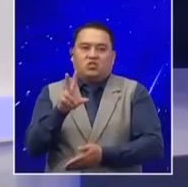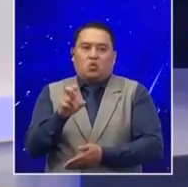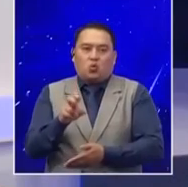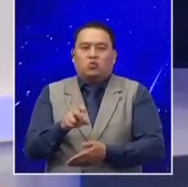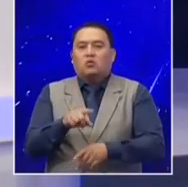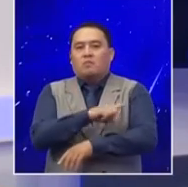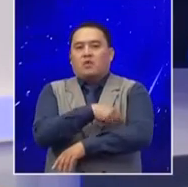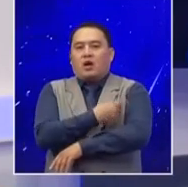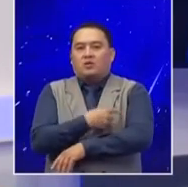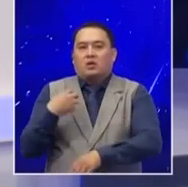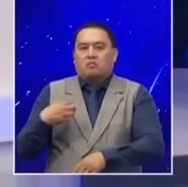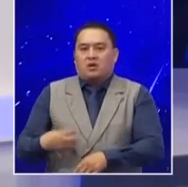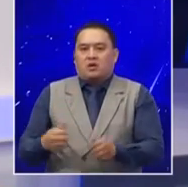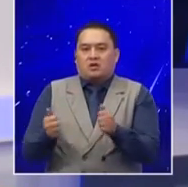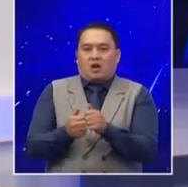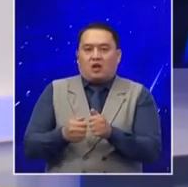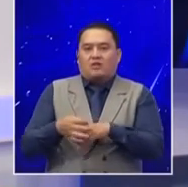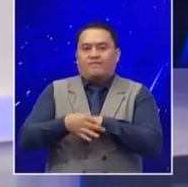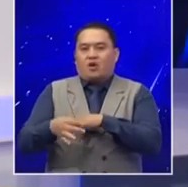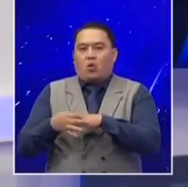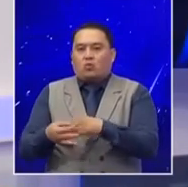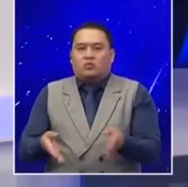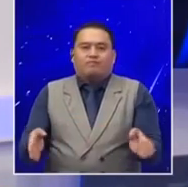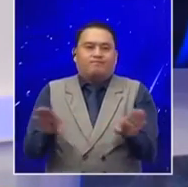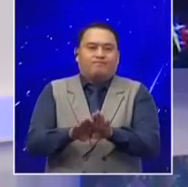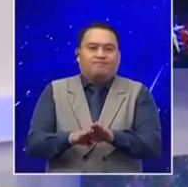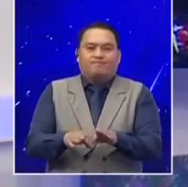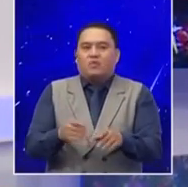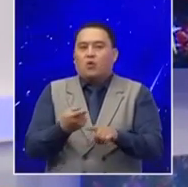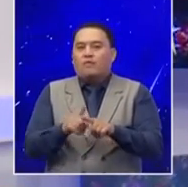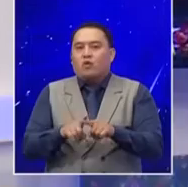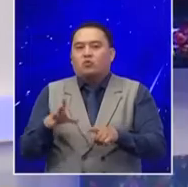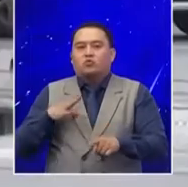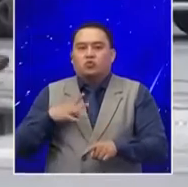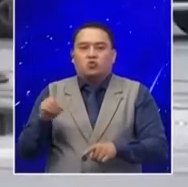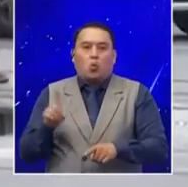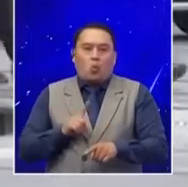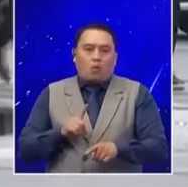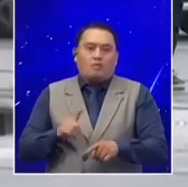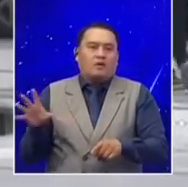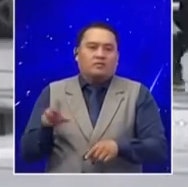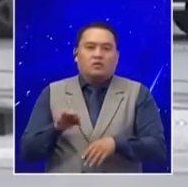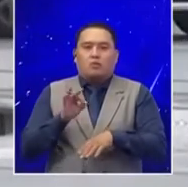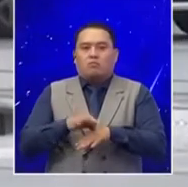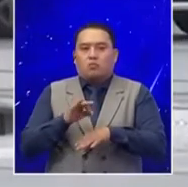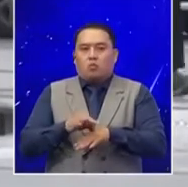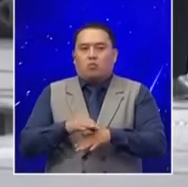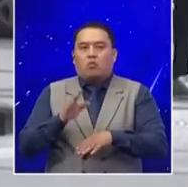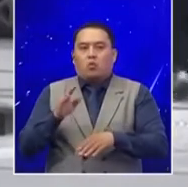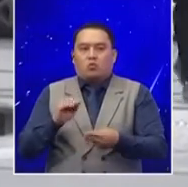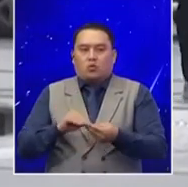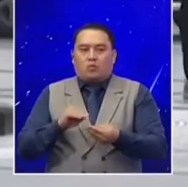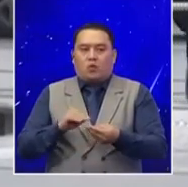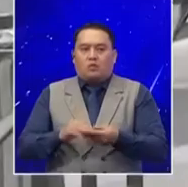реанимации. Париж и пригороды переведены в режим максимальной тревоги. Это означает, что повседневная жизнь будет